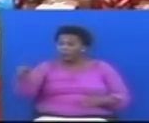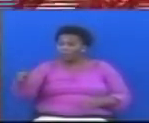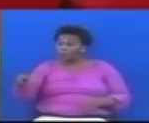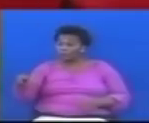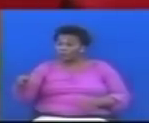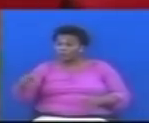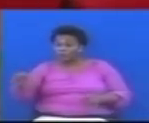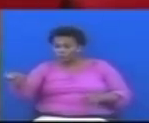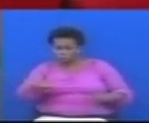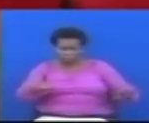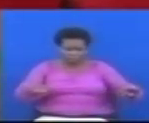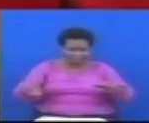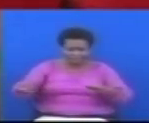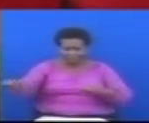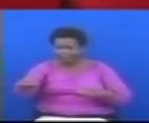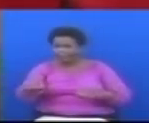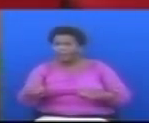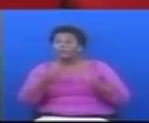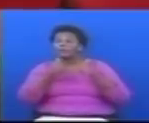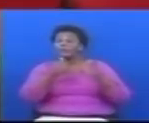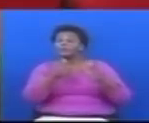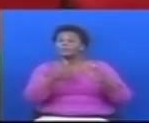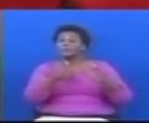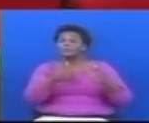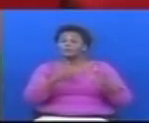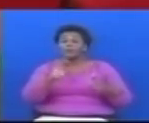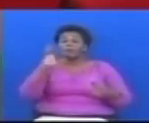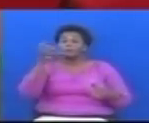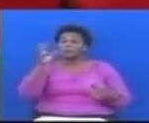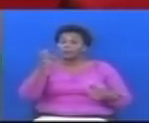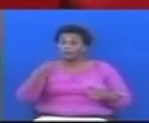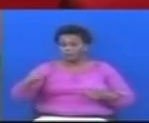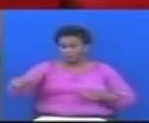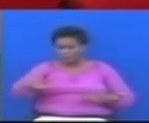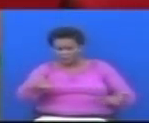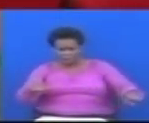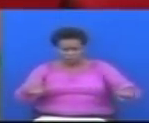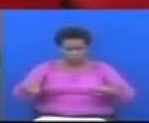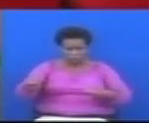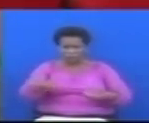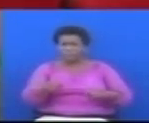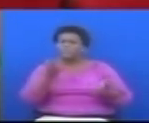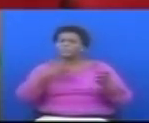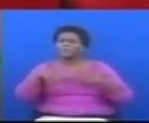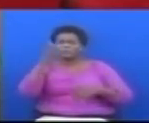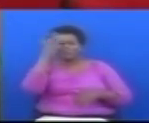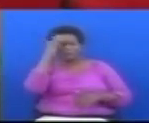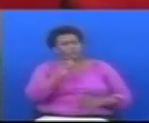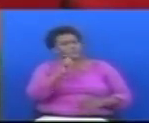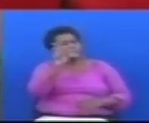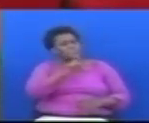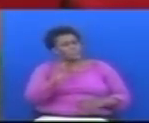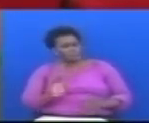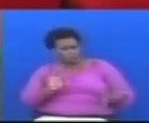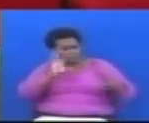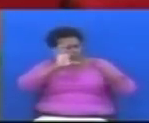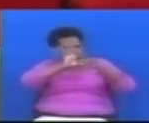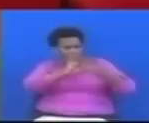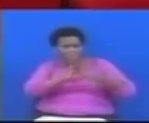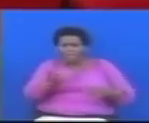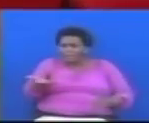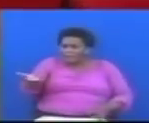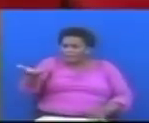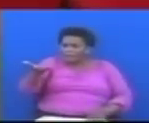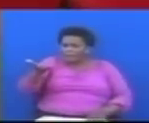wanategemea likubwa nishati yao ya mkaa na kuni, je, lini sasa wataunganishiwa gesi asilia ni katika miji ya